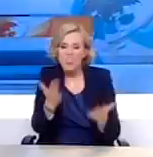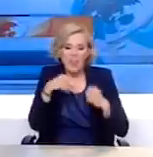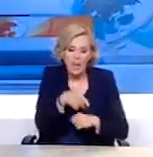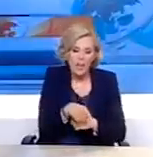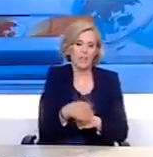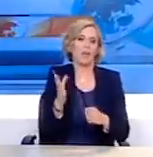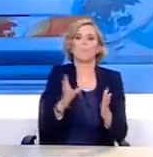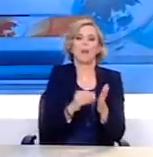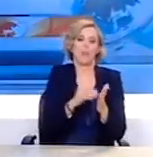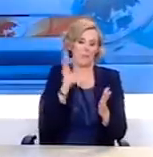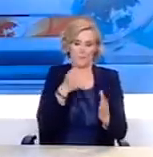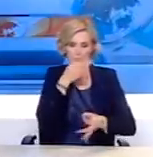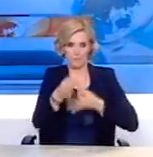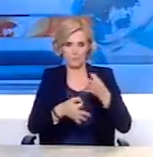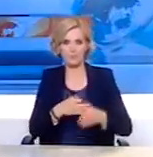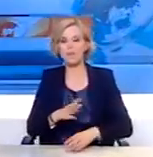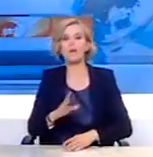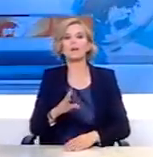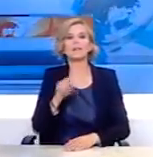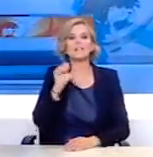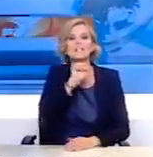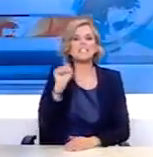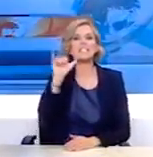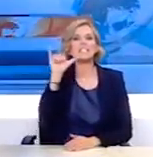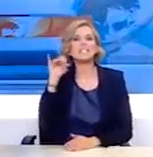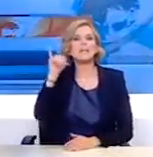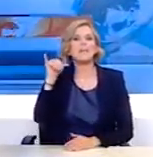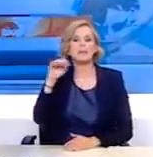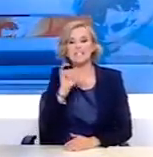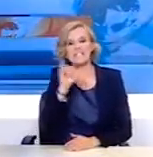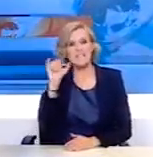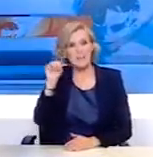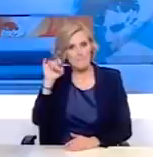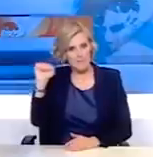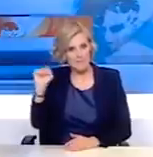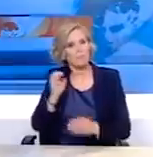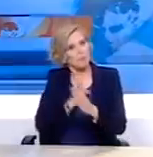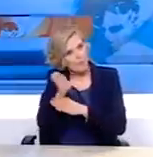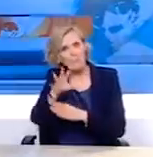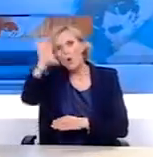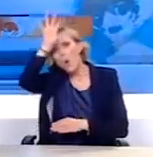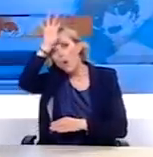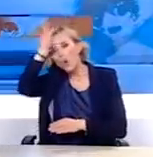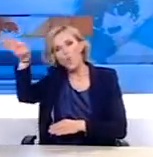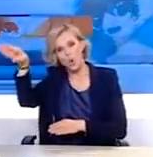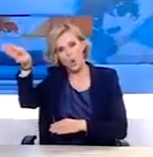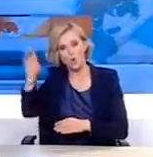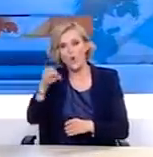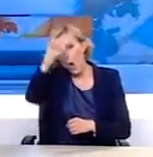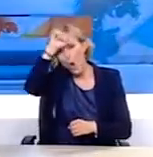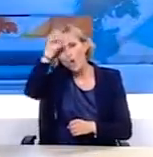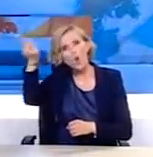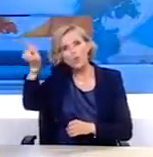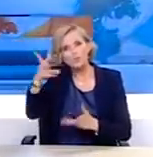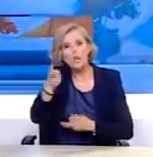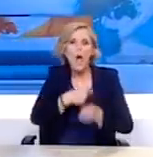Δηλαδή, για παράδειγμα, οι κάτοικοι της Σίμης θα μπορούν να μεταβούν στη Ρόδο για να πάνε στο φαρμακείο ή στο γιατρό, σε κατάστημα